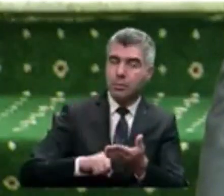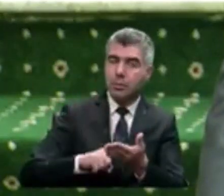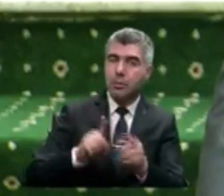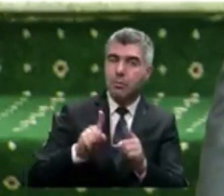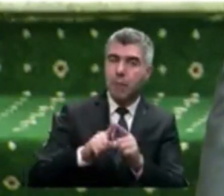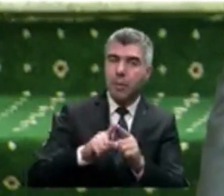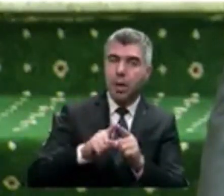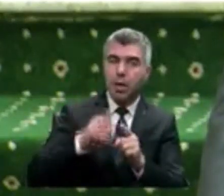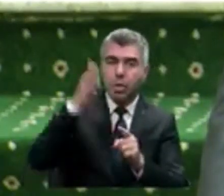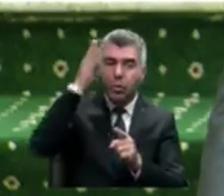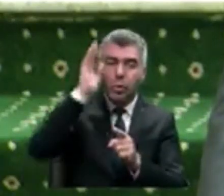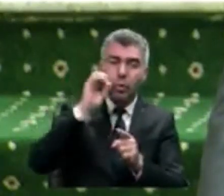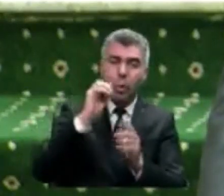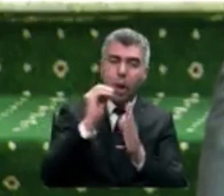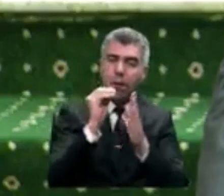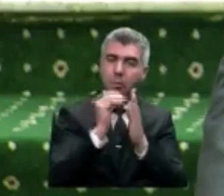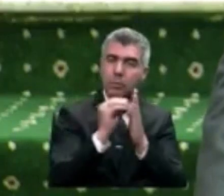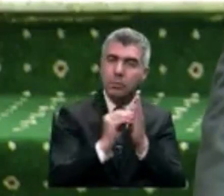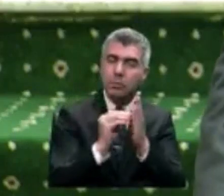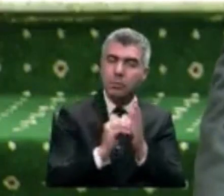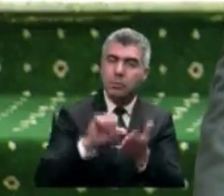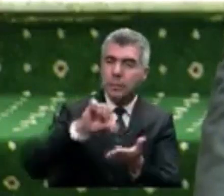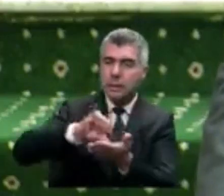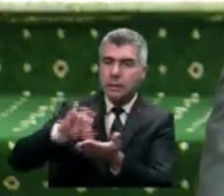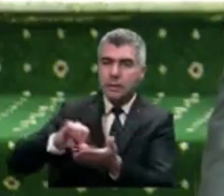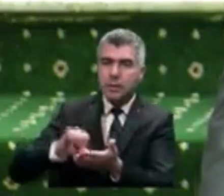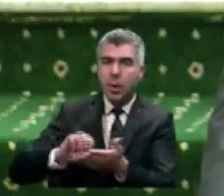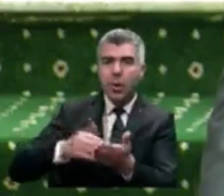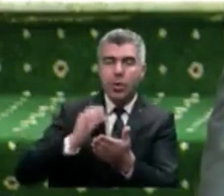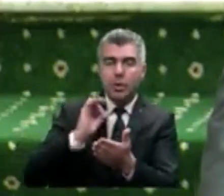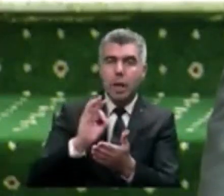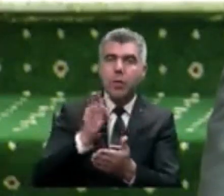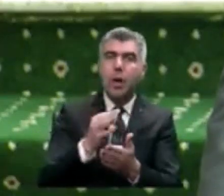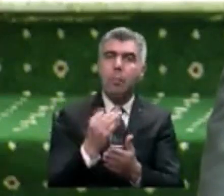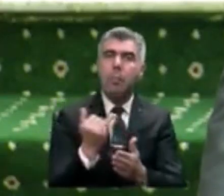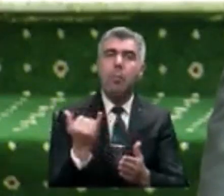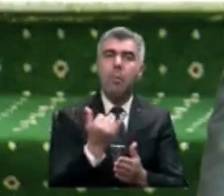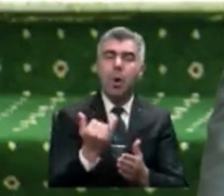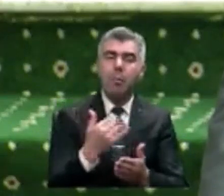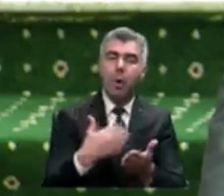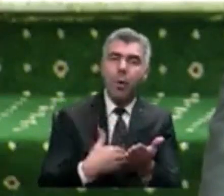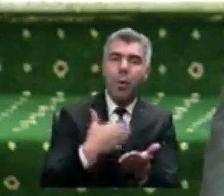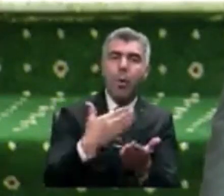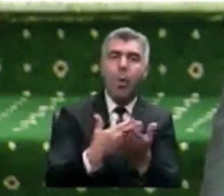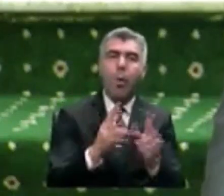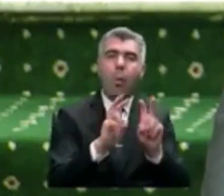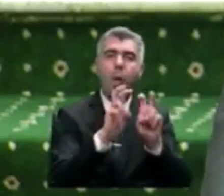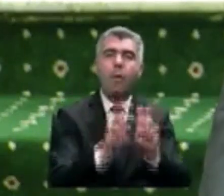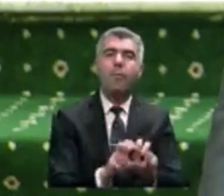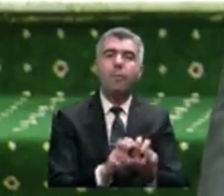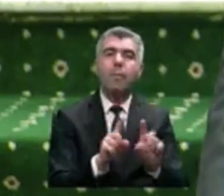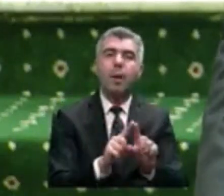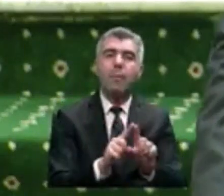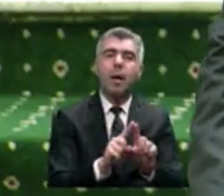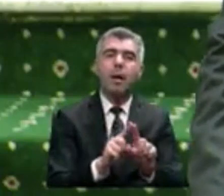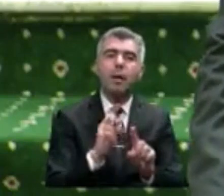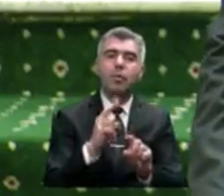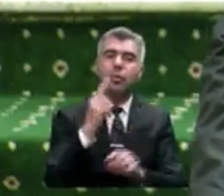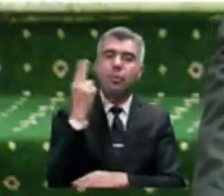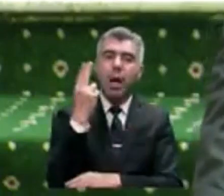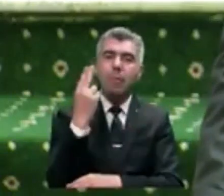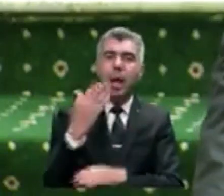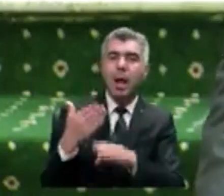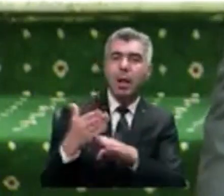لتنسيق عمل المراكز التابعه التابعه لها وتكون بمثابه المرجع سيقطع مع ما كانت الجامعه تعيشه في سابق حيث ان